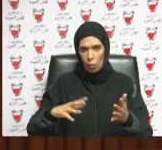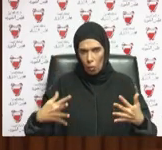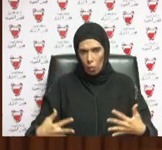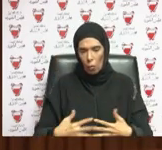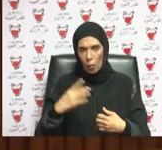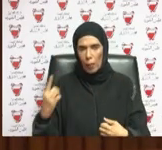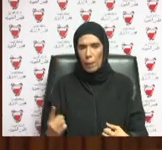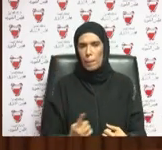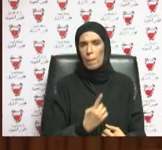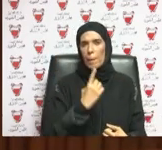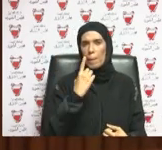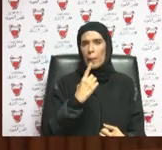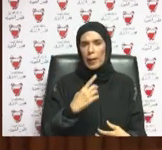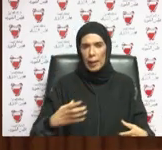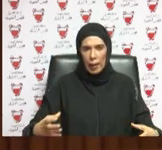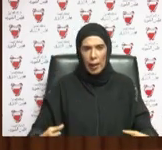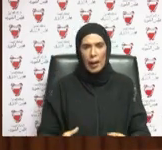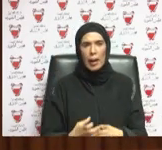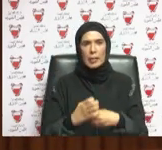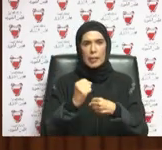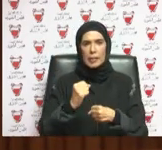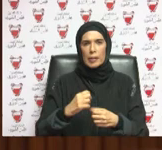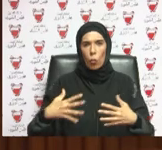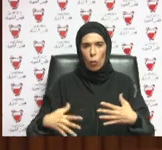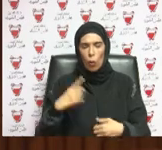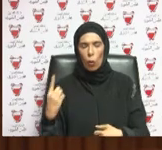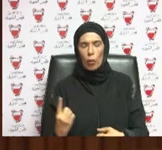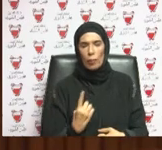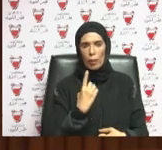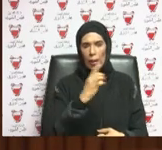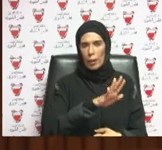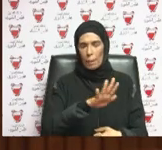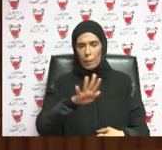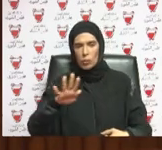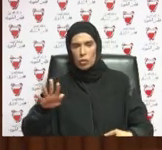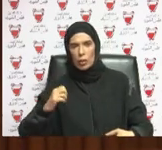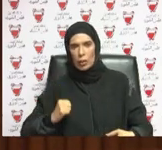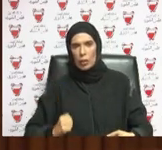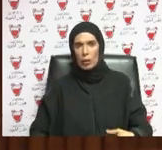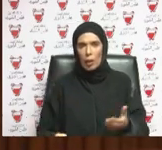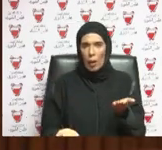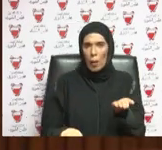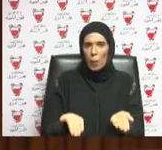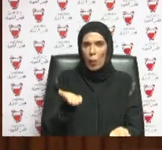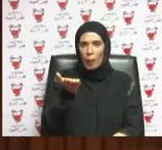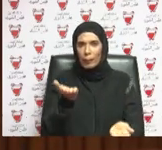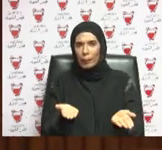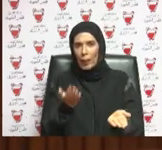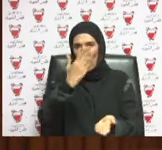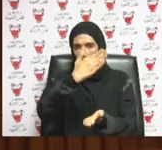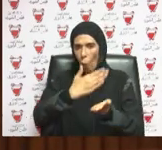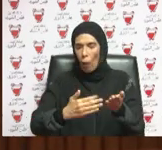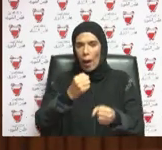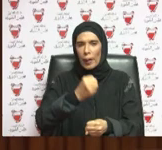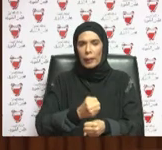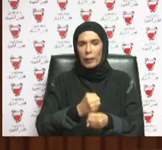كان همه صون الوحدة الوطنية بين أبناء الشعب، معتدلا وسطا في مواقفه. لقد